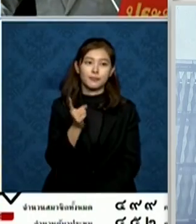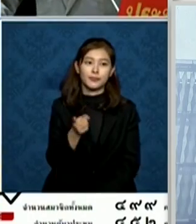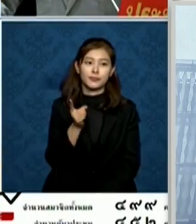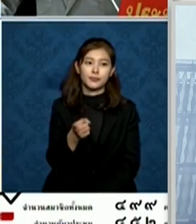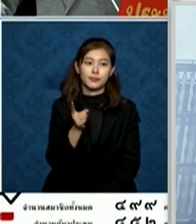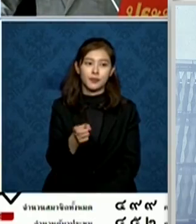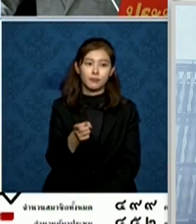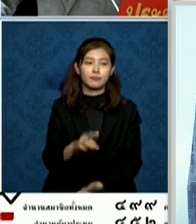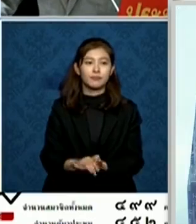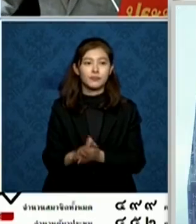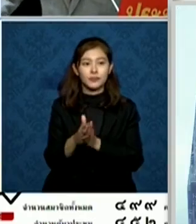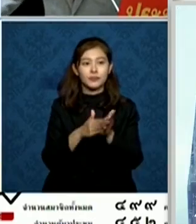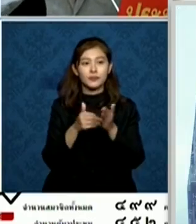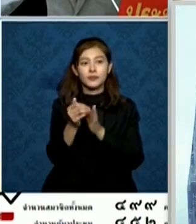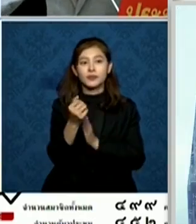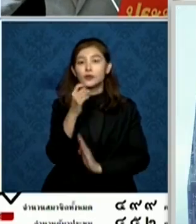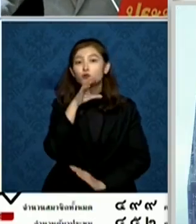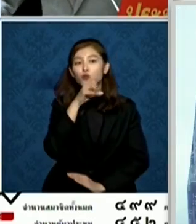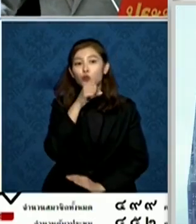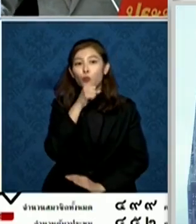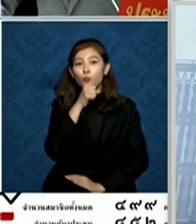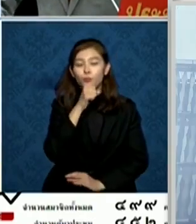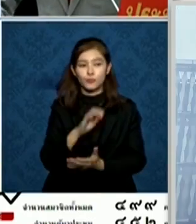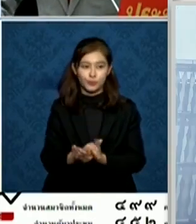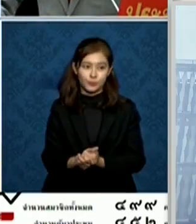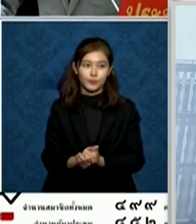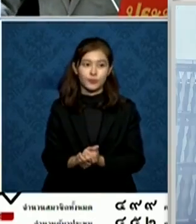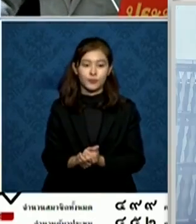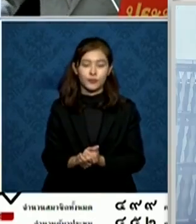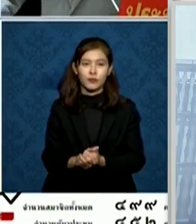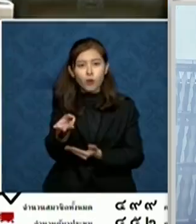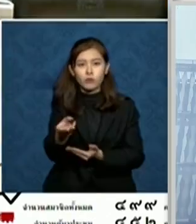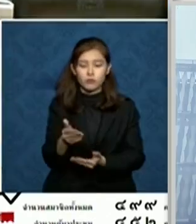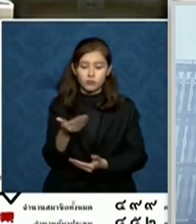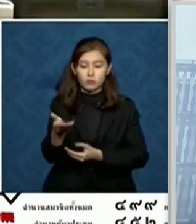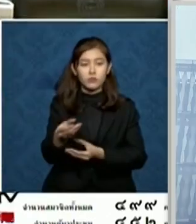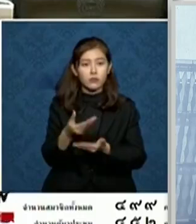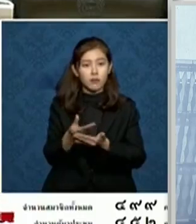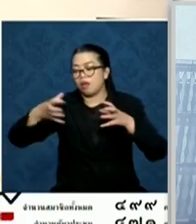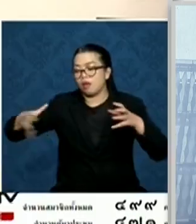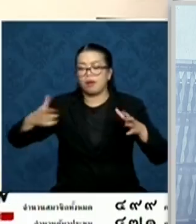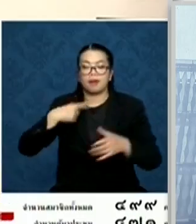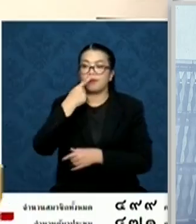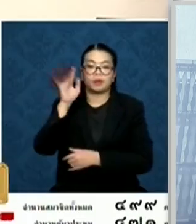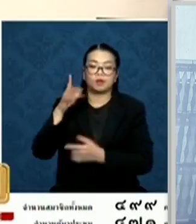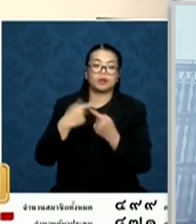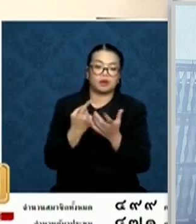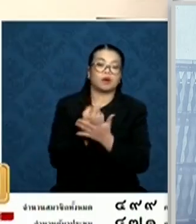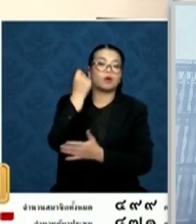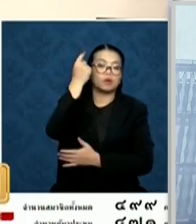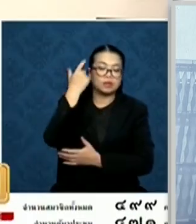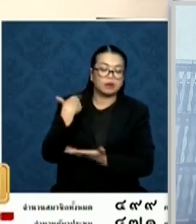รับผิดชอบก็เป็นกกตมันซ่อนอยู่ข้างในแล้วไม่เห็นเองหรือเปล่าถ้าฟังจากที่คุณจุลพันธ์อมรวิวัฒน์ชี้แจงรัฐมนตรีชช้วย